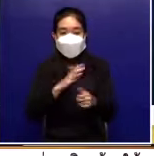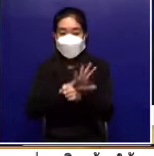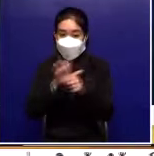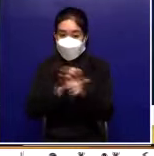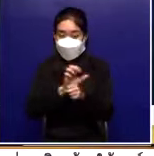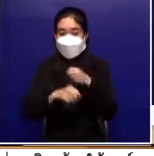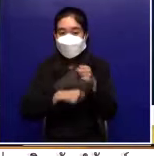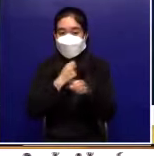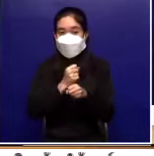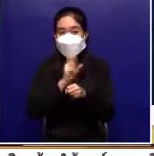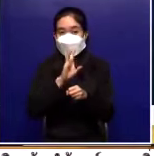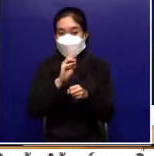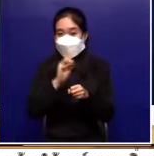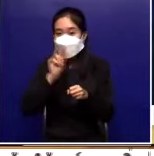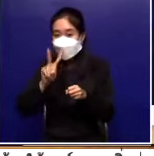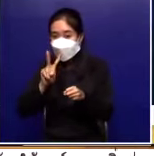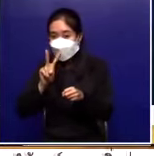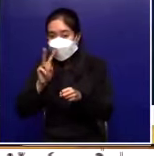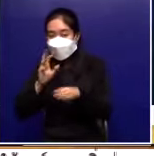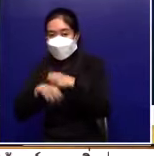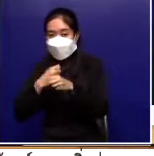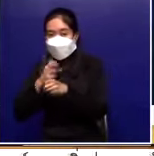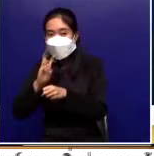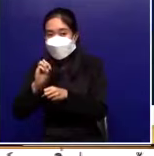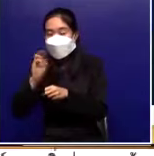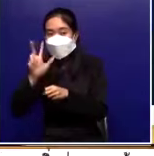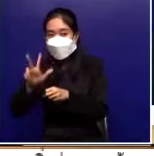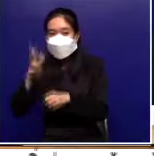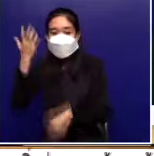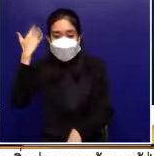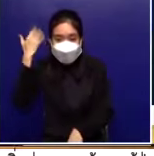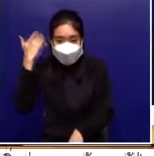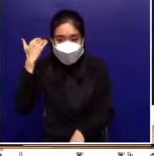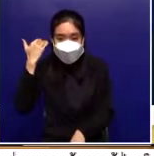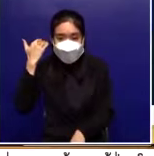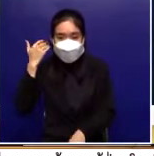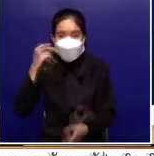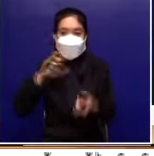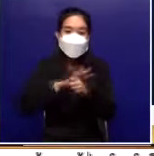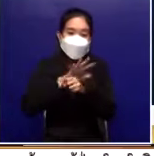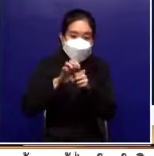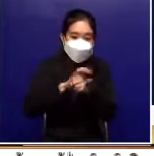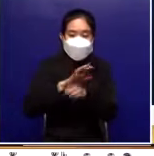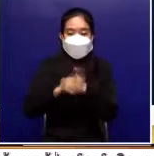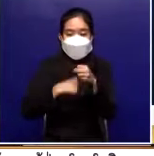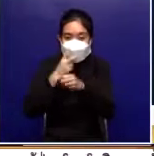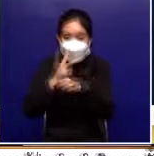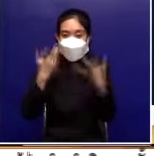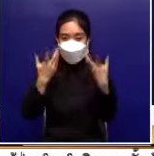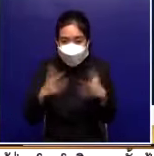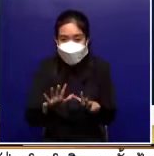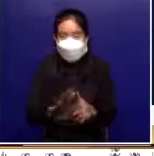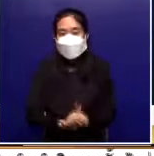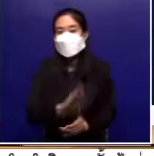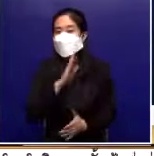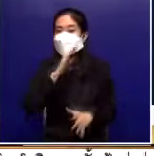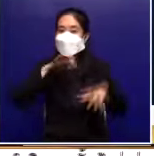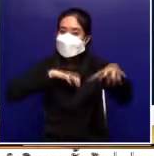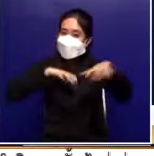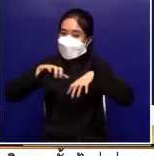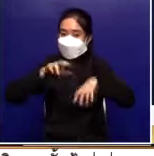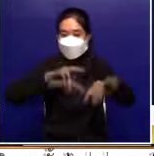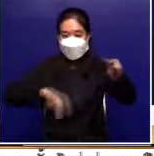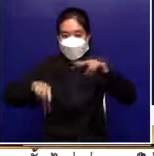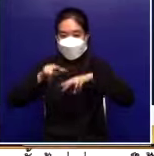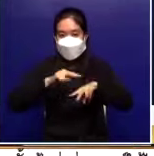63นะแต่ก่อนหน้านั้นล่ะถ้าเกิดเขาทำดีมันก็แข็งแรงครับปรากฏว่าบริหาร